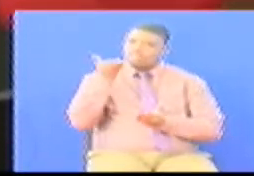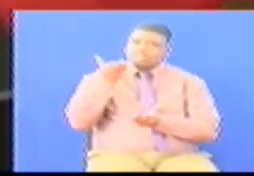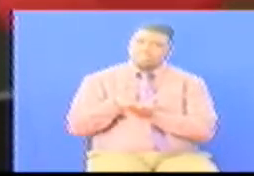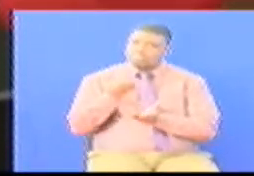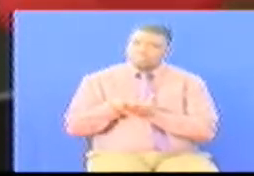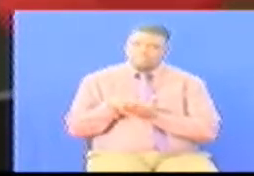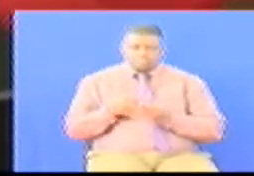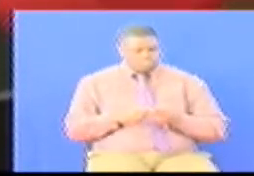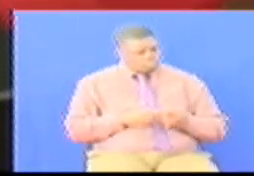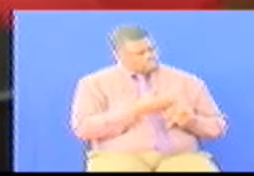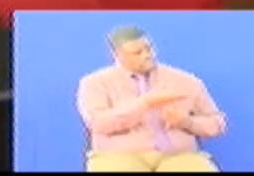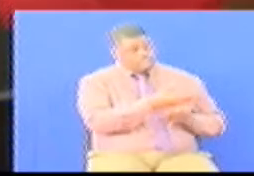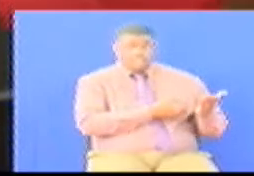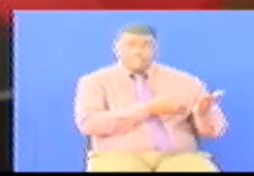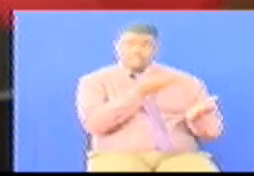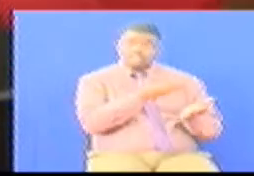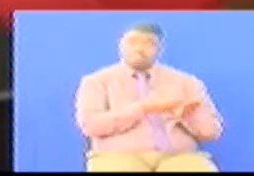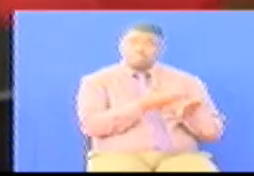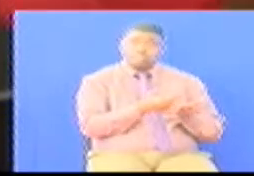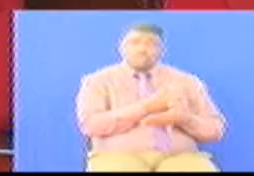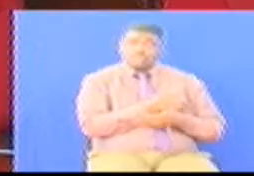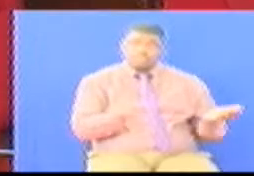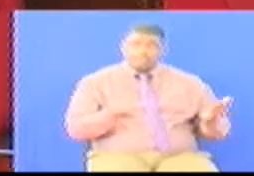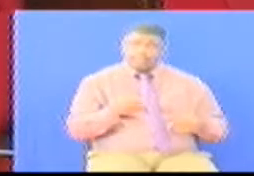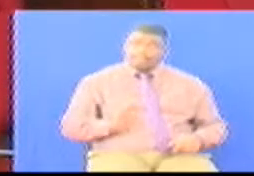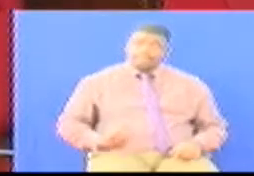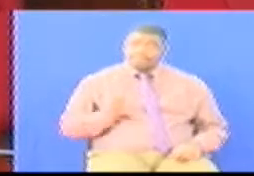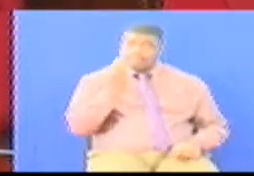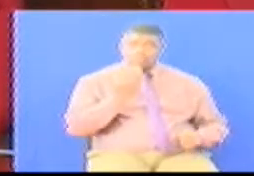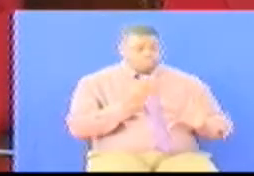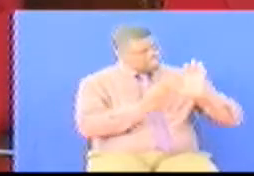kwa nyaraka za uthibitisho wa deni la shilingi bilioni